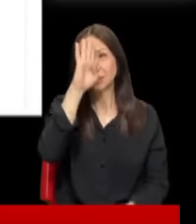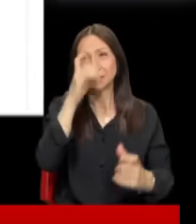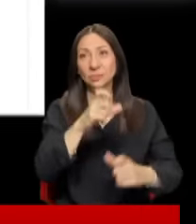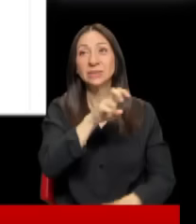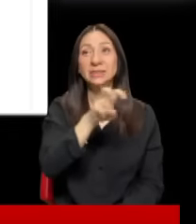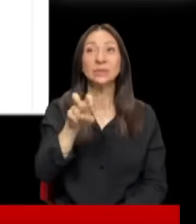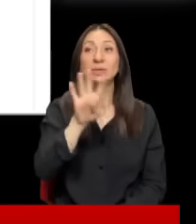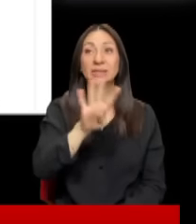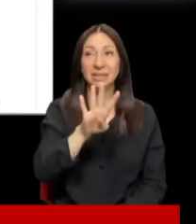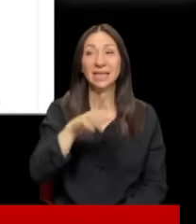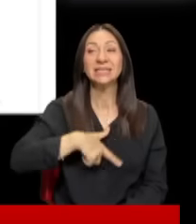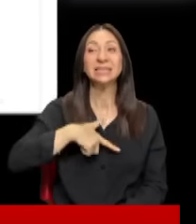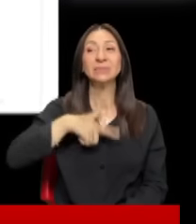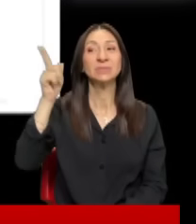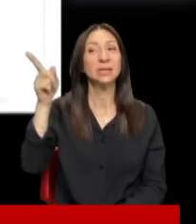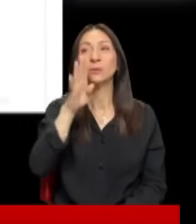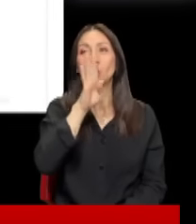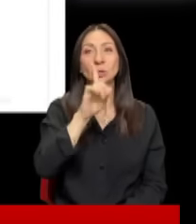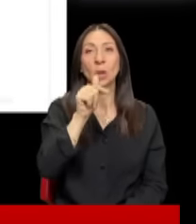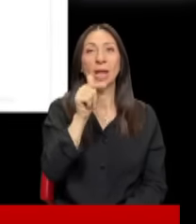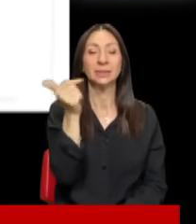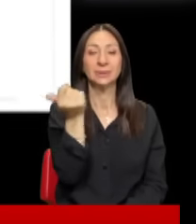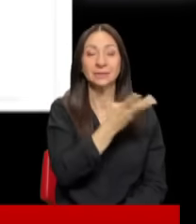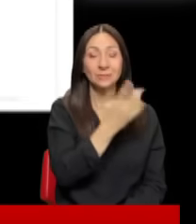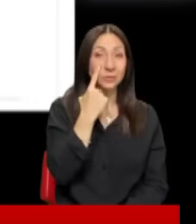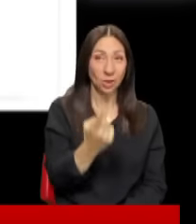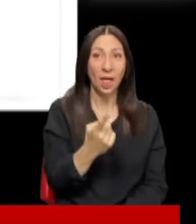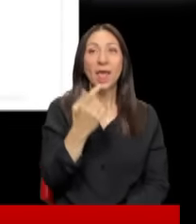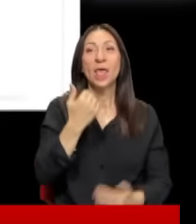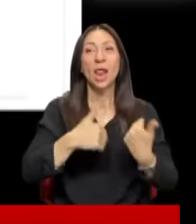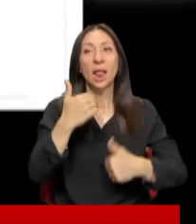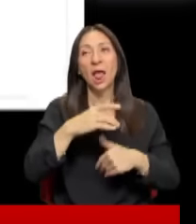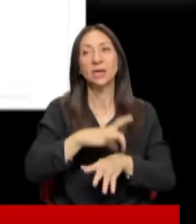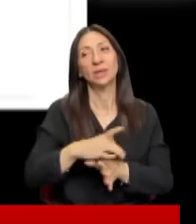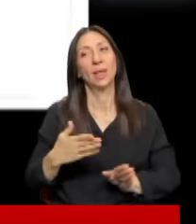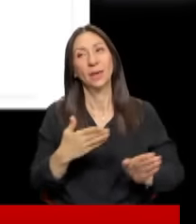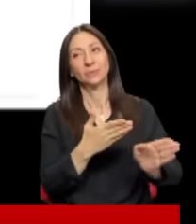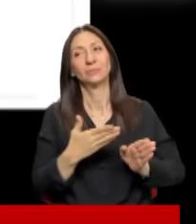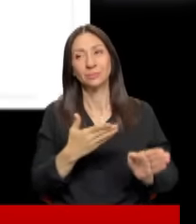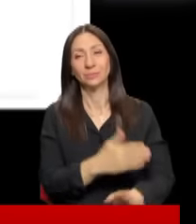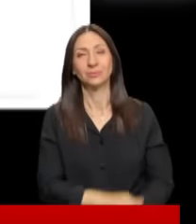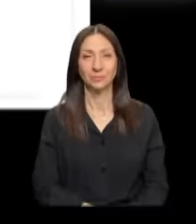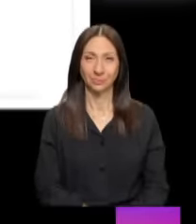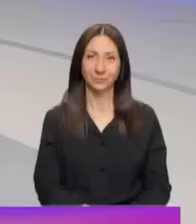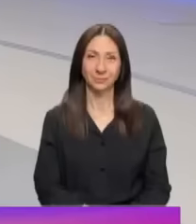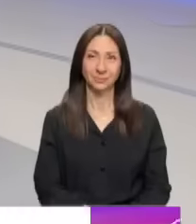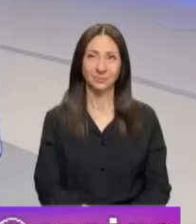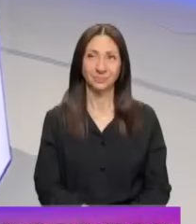İstanbul'da 840, İzmir'de ise 416 kişi yaralanarak hastaneye başvurdu.